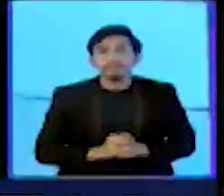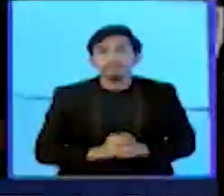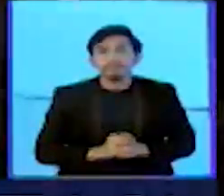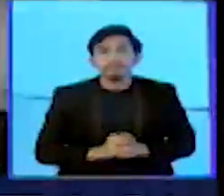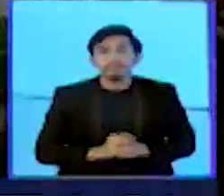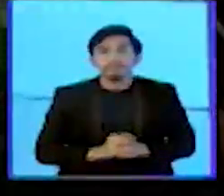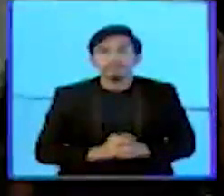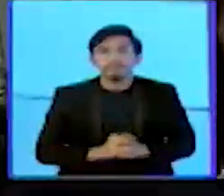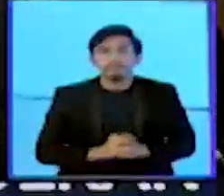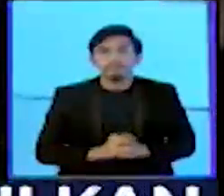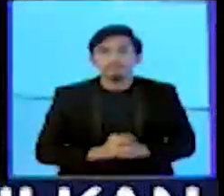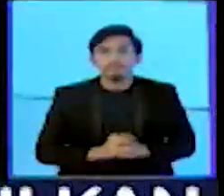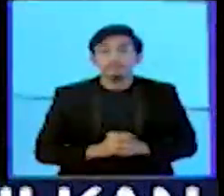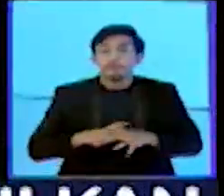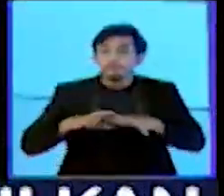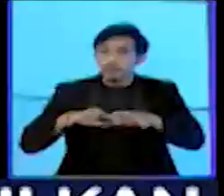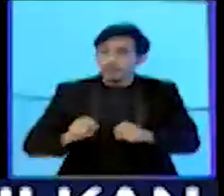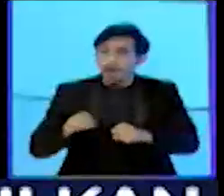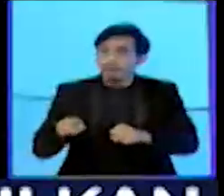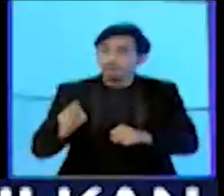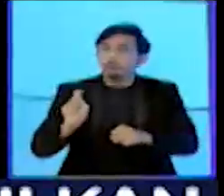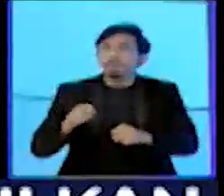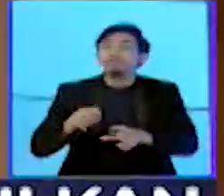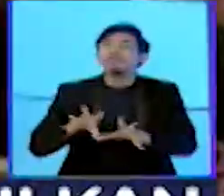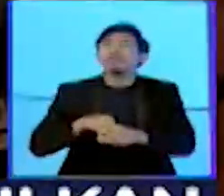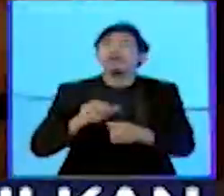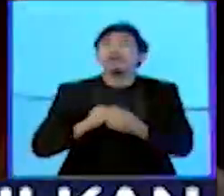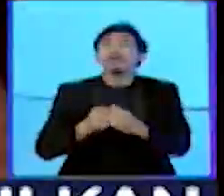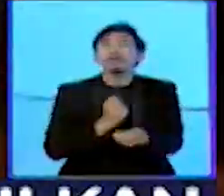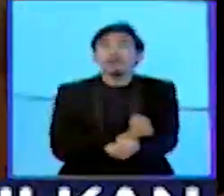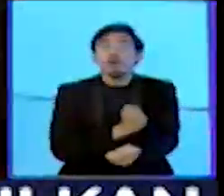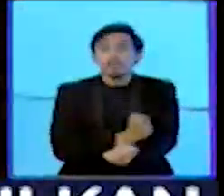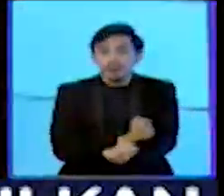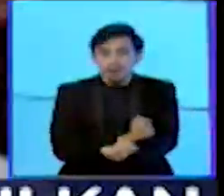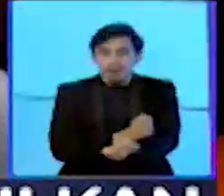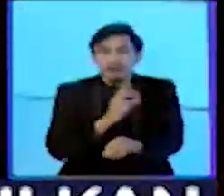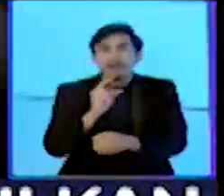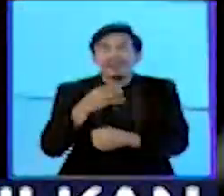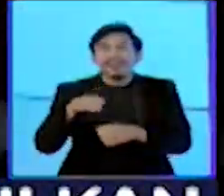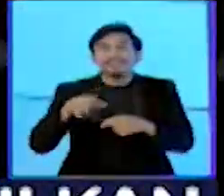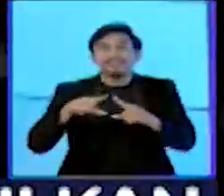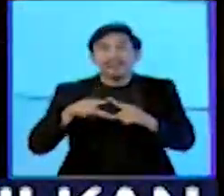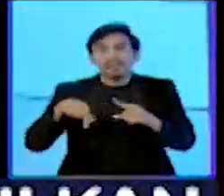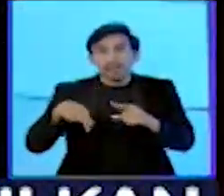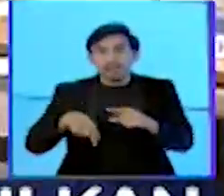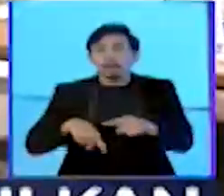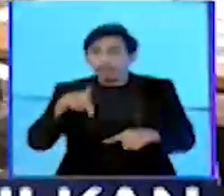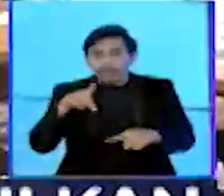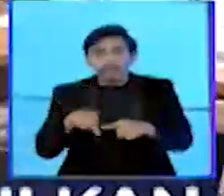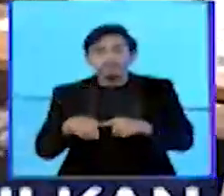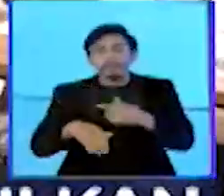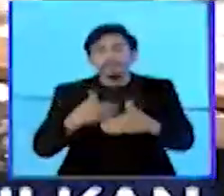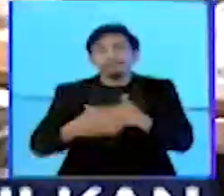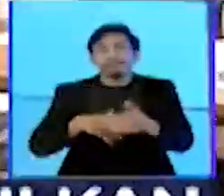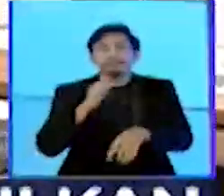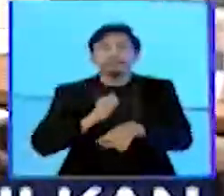Usai ditangkap atas kasus dugaan penyalahgunaan narkotika, Reza Artamevia kini resmi menjalani proses rehabilitasi. Badan